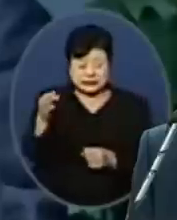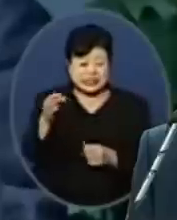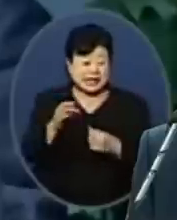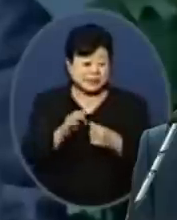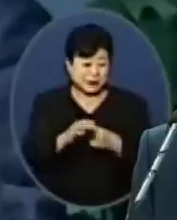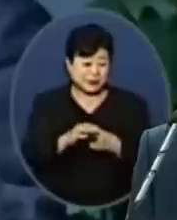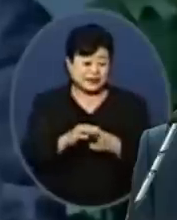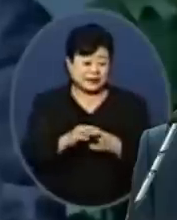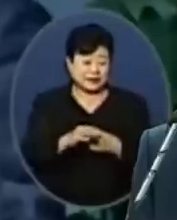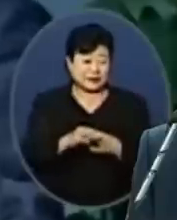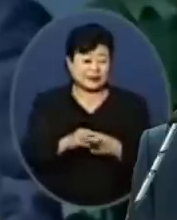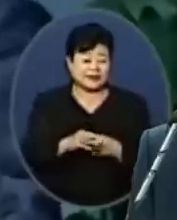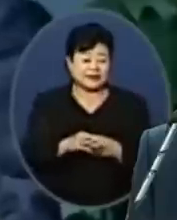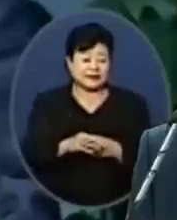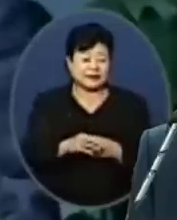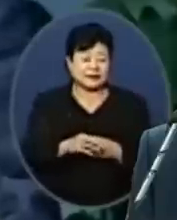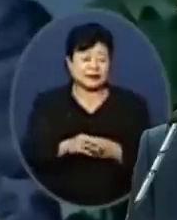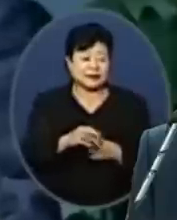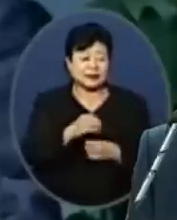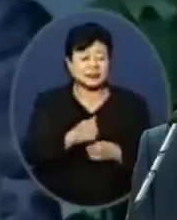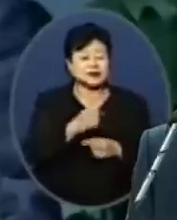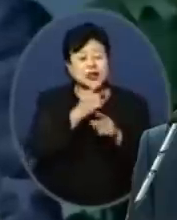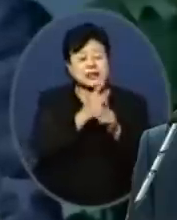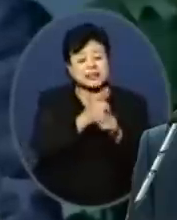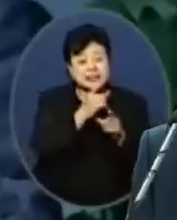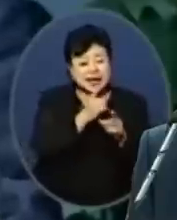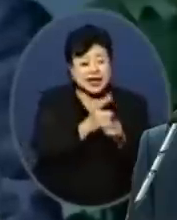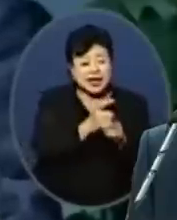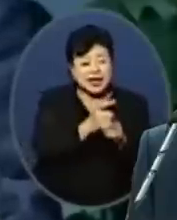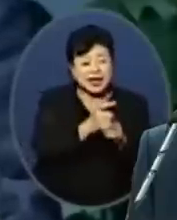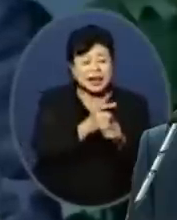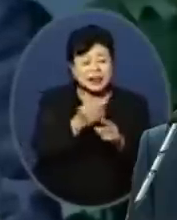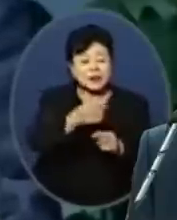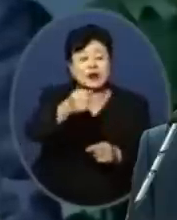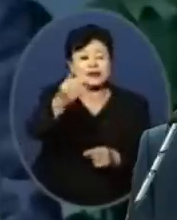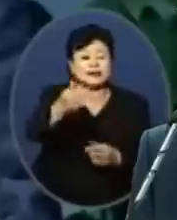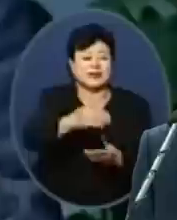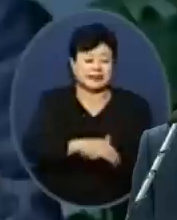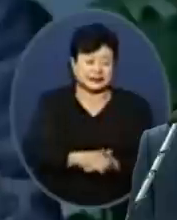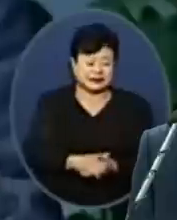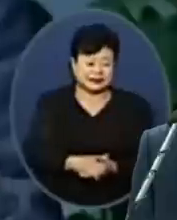나가면 이 그리스도의 승리가 다 여러분 것입니다.